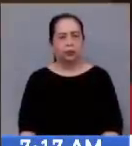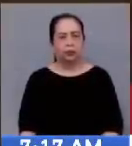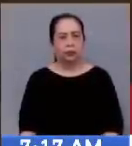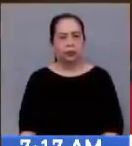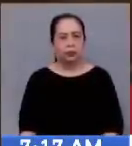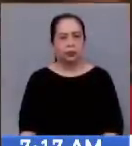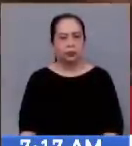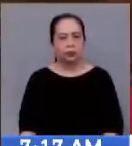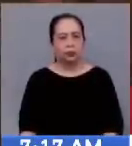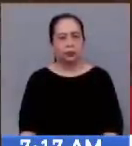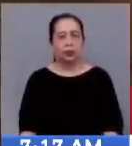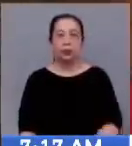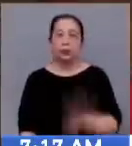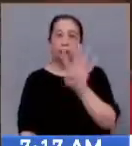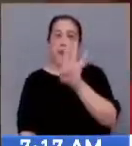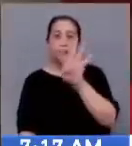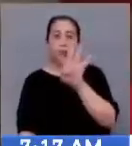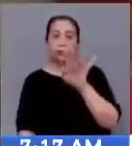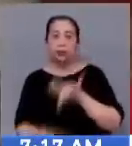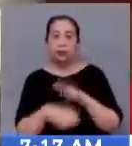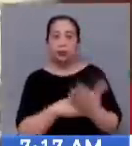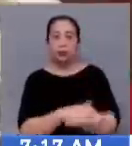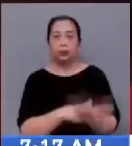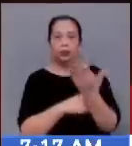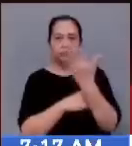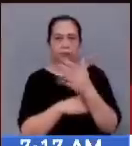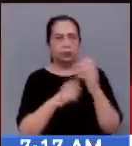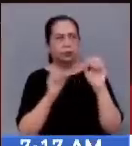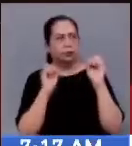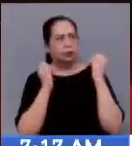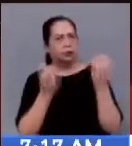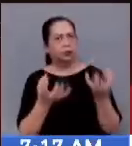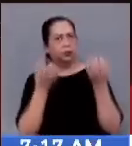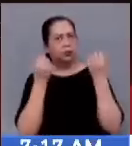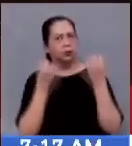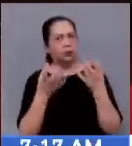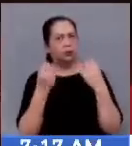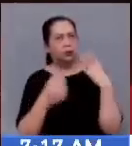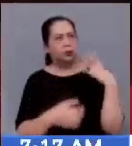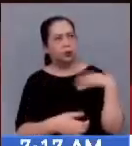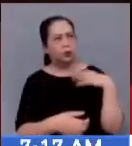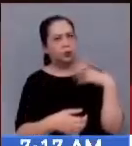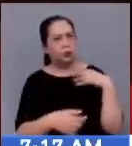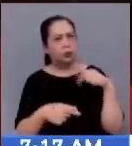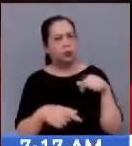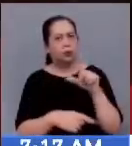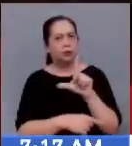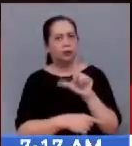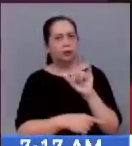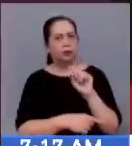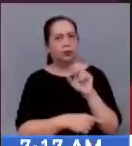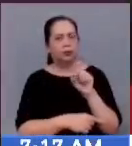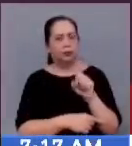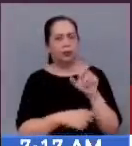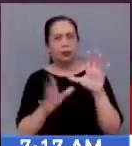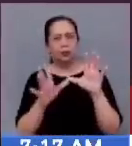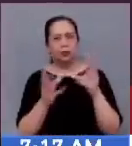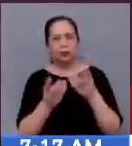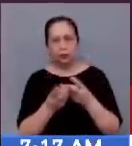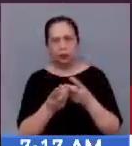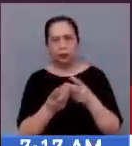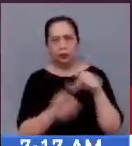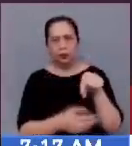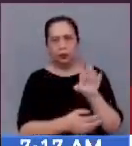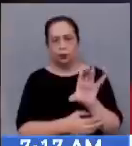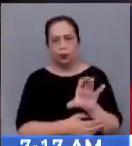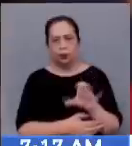Alas 4 pa lang ng madaling araw, naipo na ang mga naghihintay ng masasakyan dito sa Litec sa Commonwealth Avenue, Quezon City. Umaabot